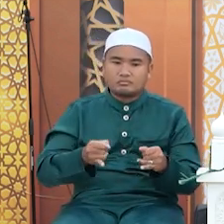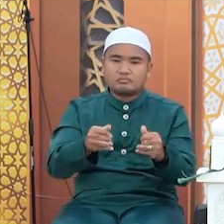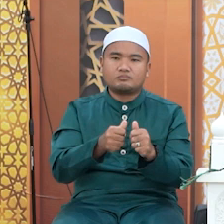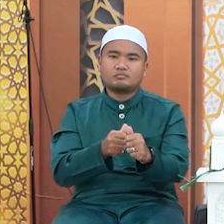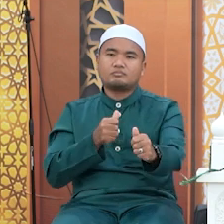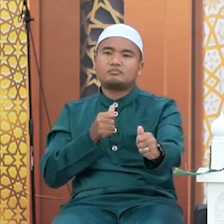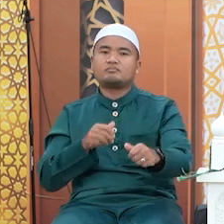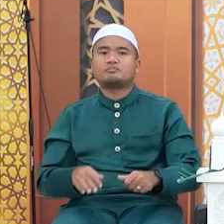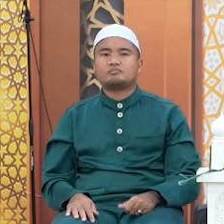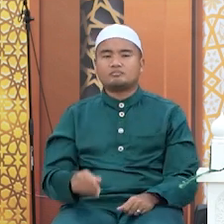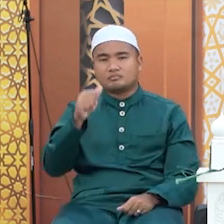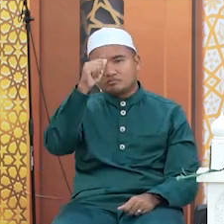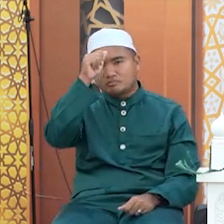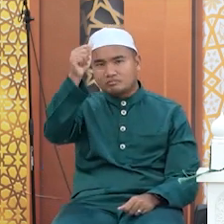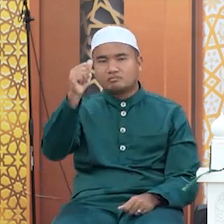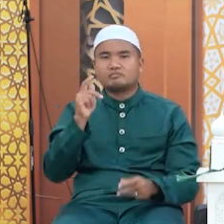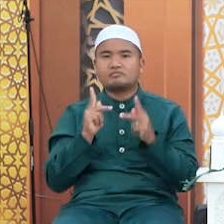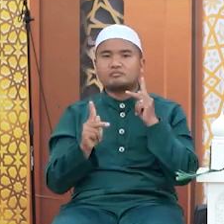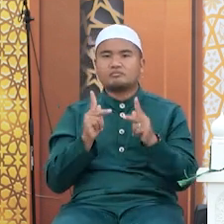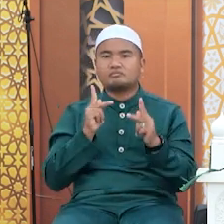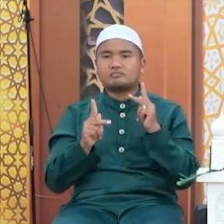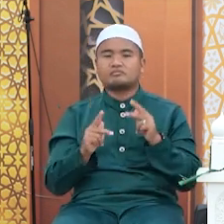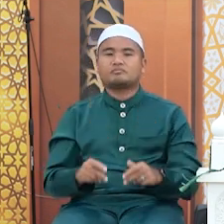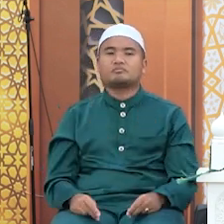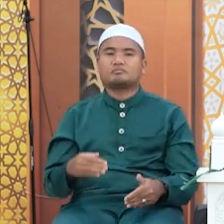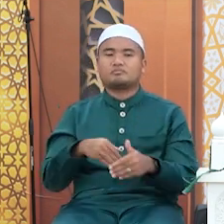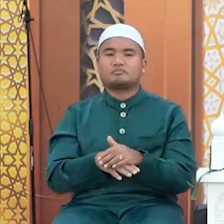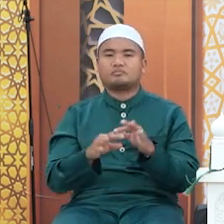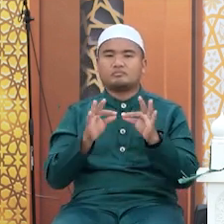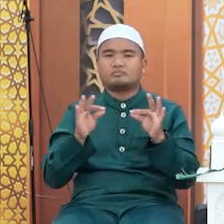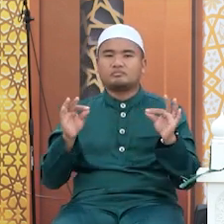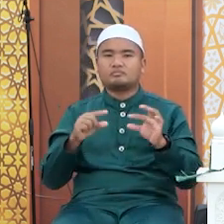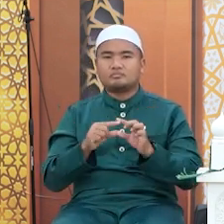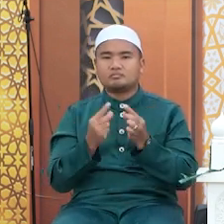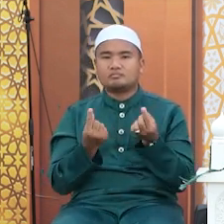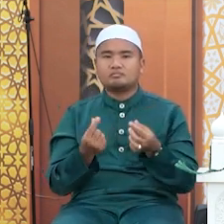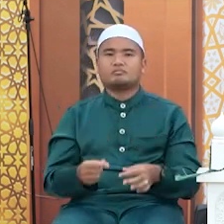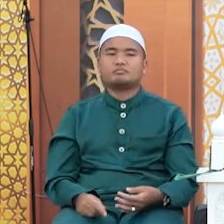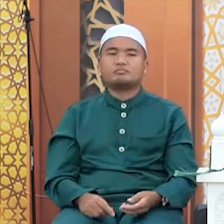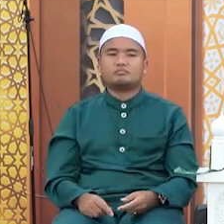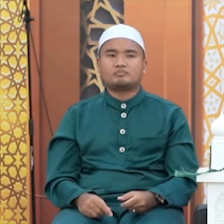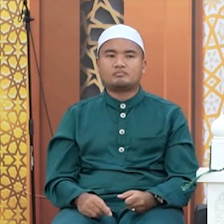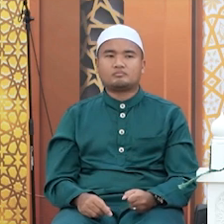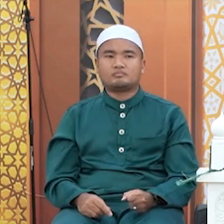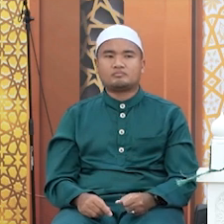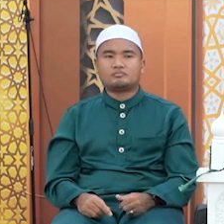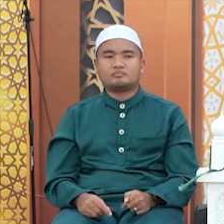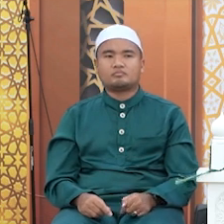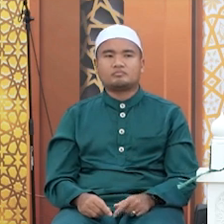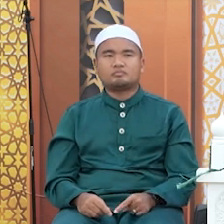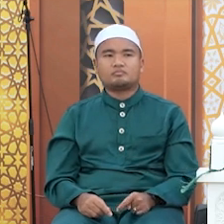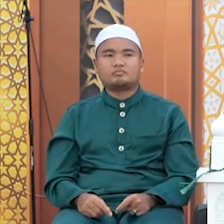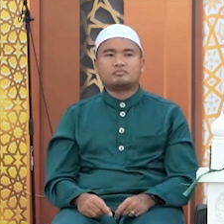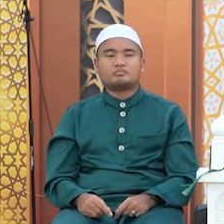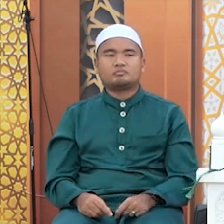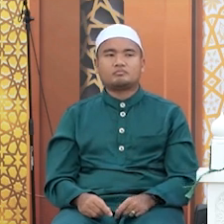Allah Subhanahu wa taala menyatakan wa in kuntum marda au ala safarin fa iddatum min ayyamin